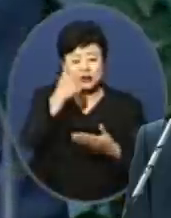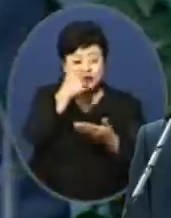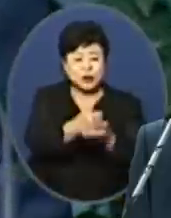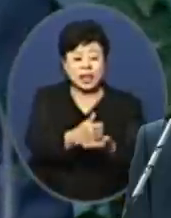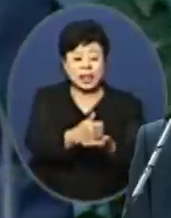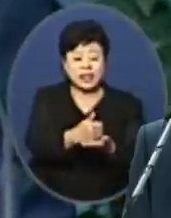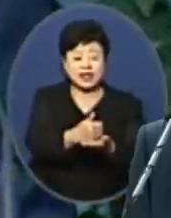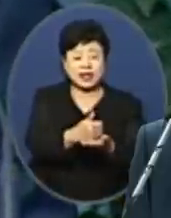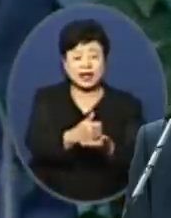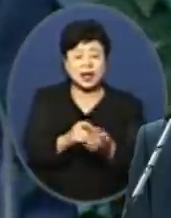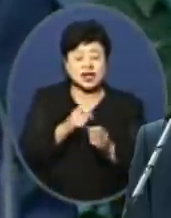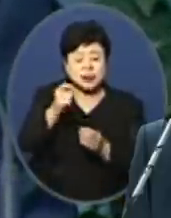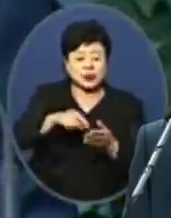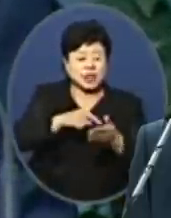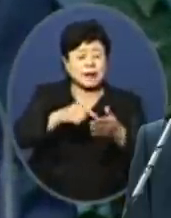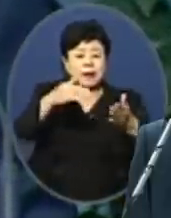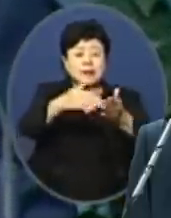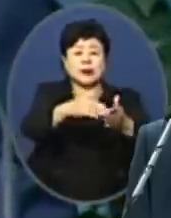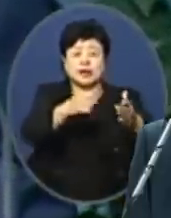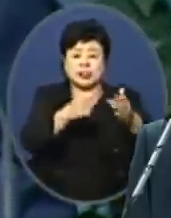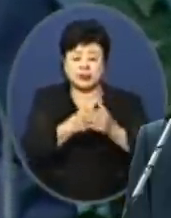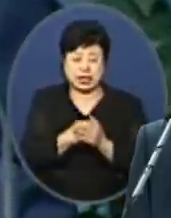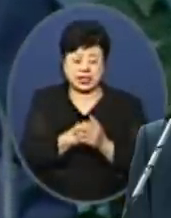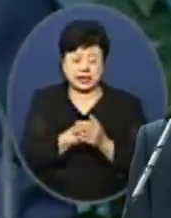죄를 영원히 갚아버렸기 때문에